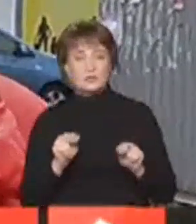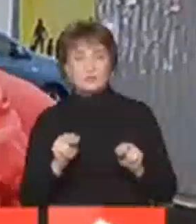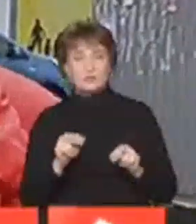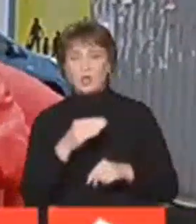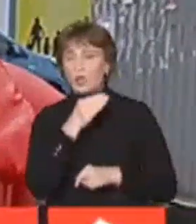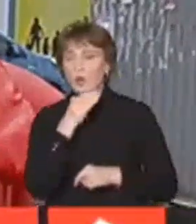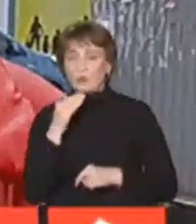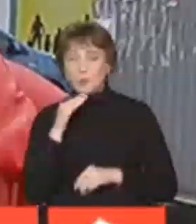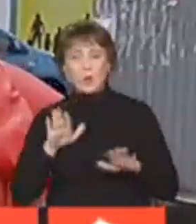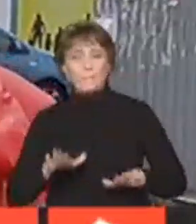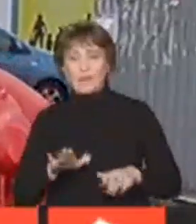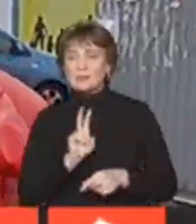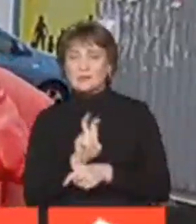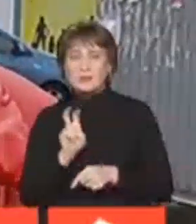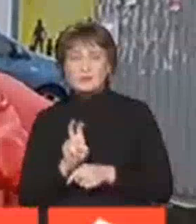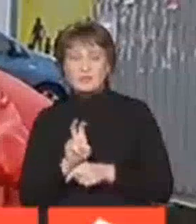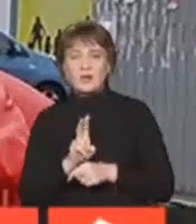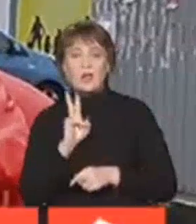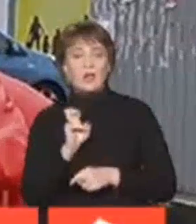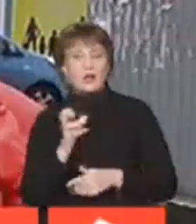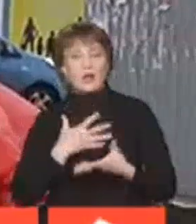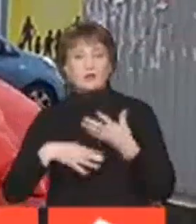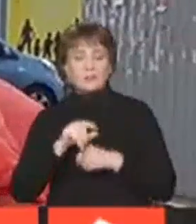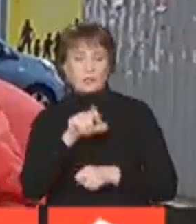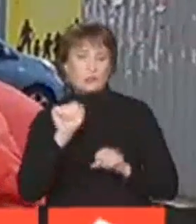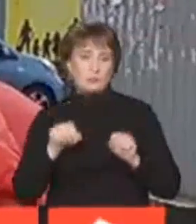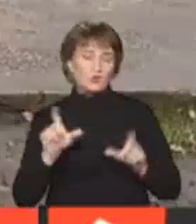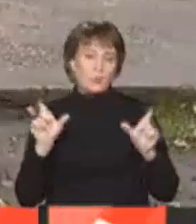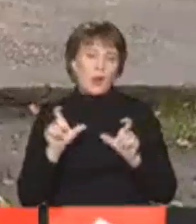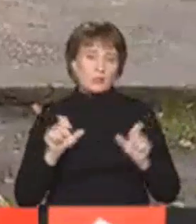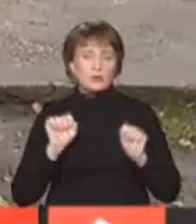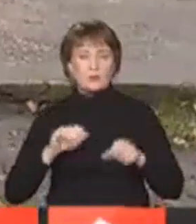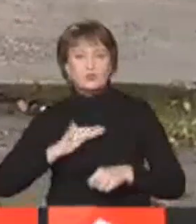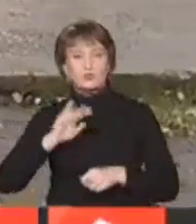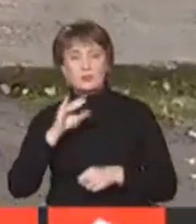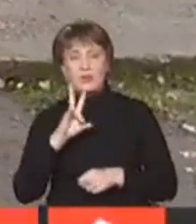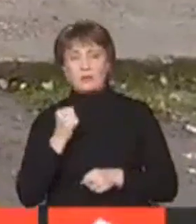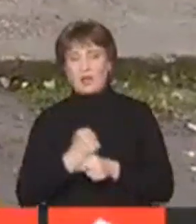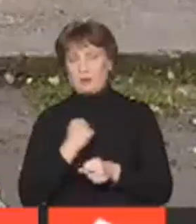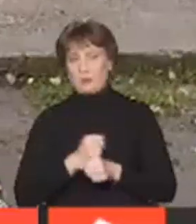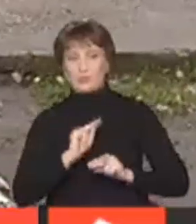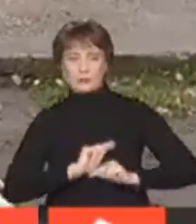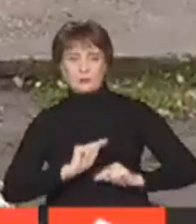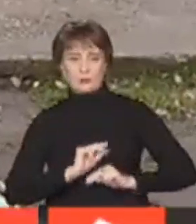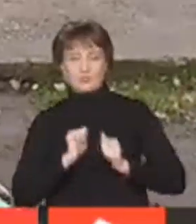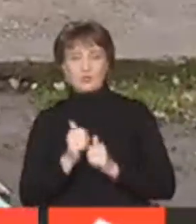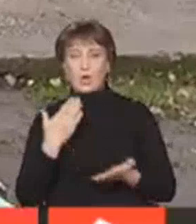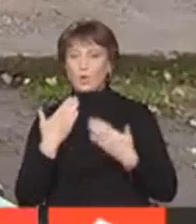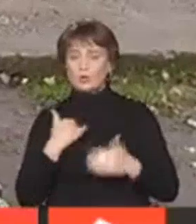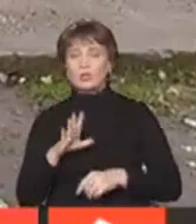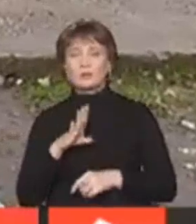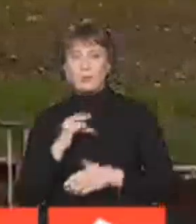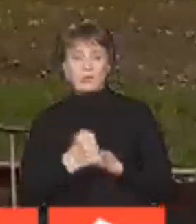не посещаю. Ну, как все люди, наверное, может быть, в магазине, может быть, в подъезде. У мене на роботі співробітник контактний був,